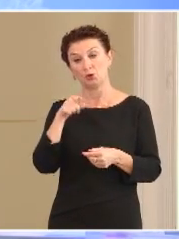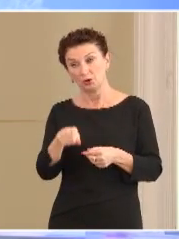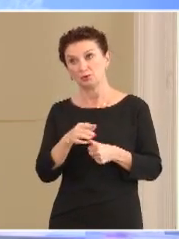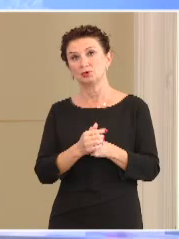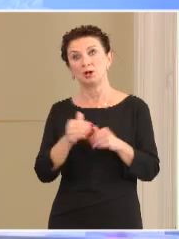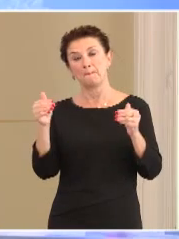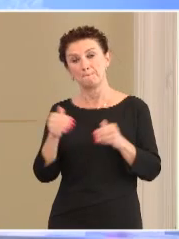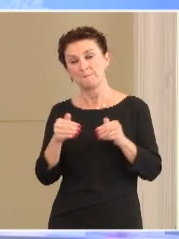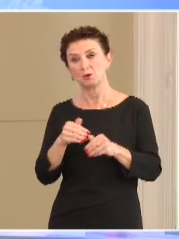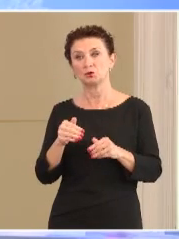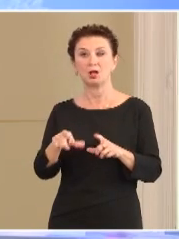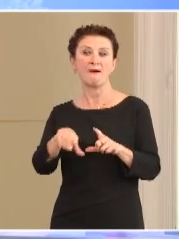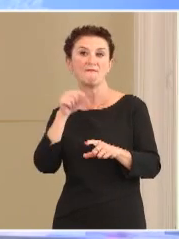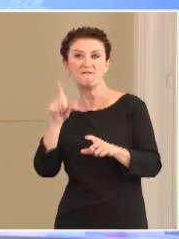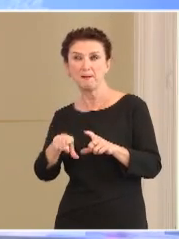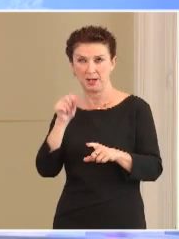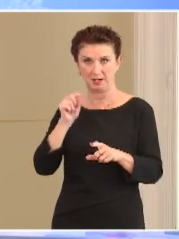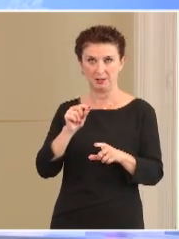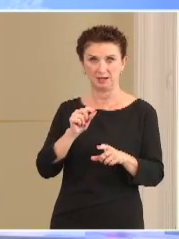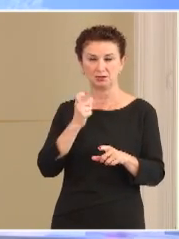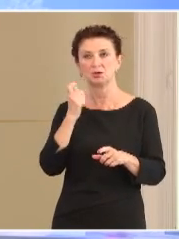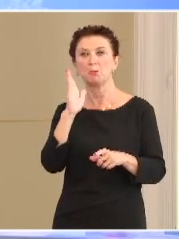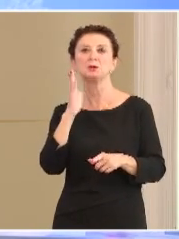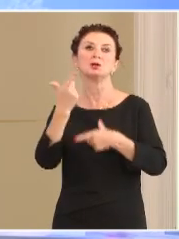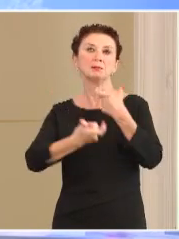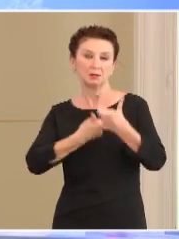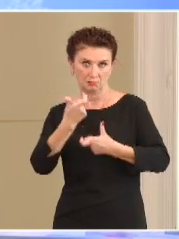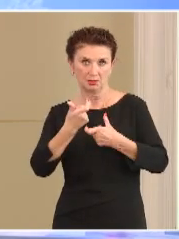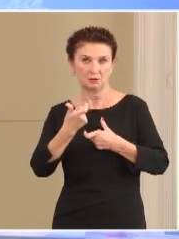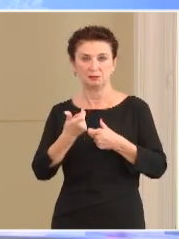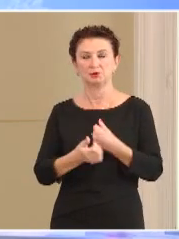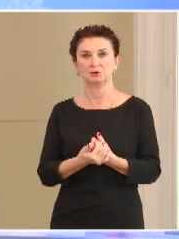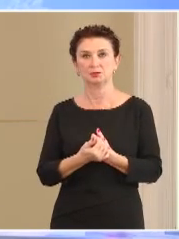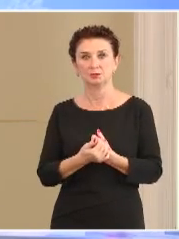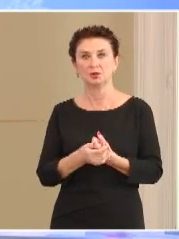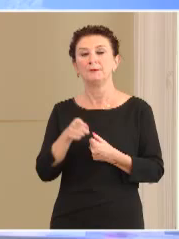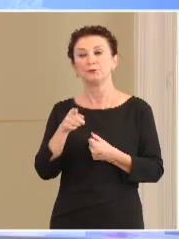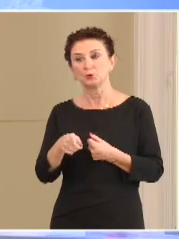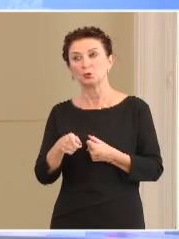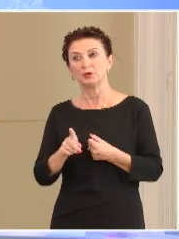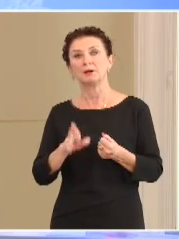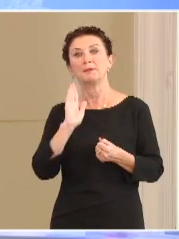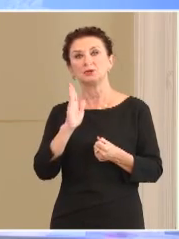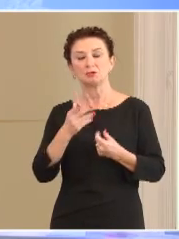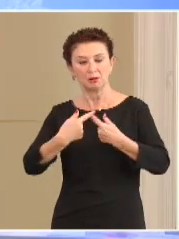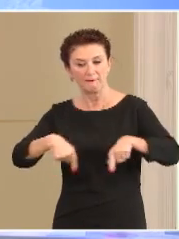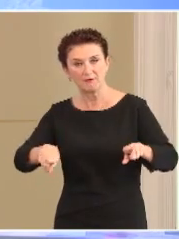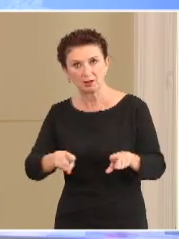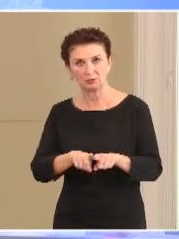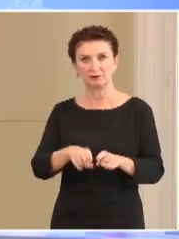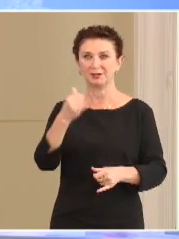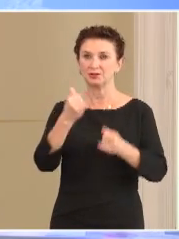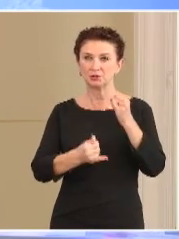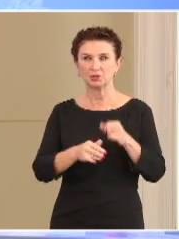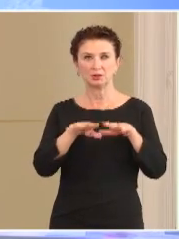tych inwestycji, a mianowicie inwestycje będą realizowane wedle stopnia ich przygotowania i w takiej de